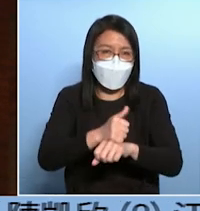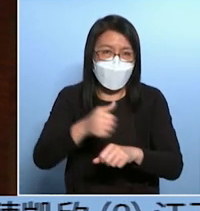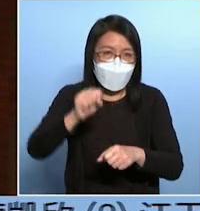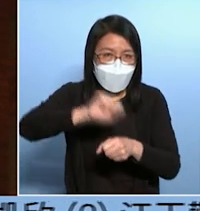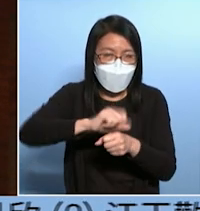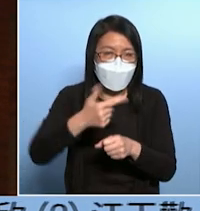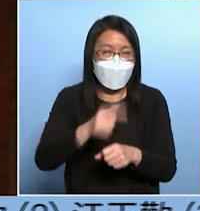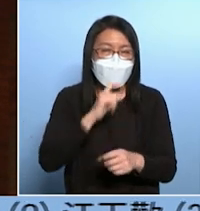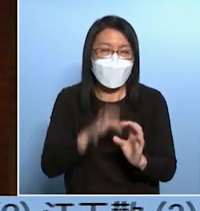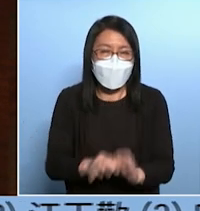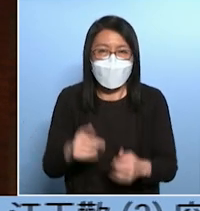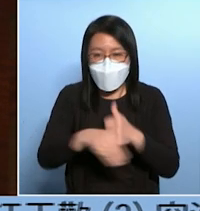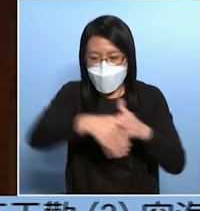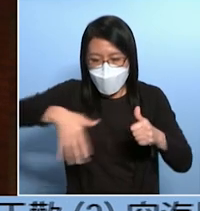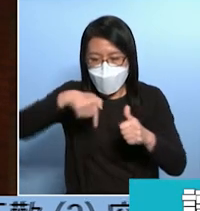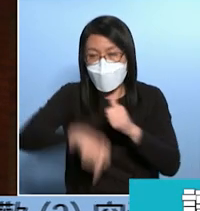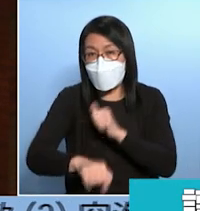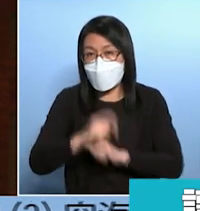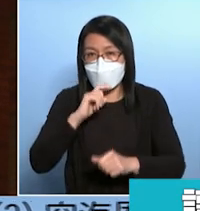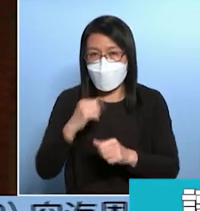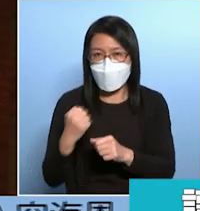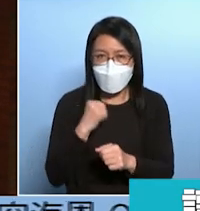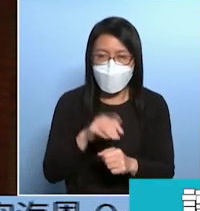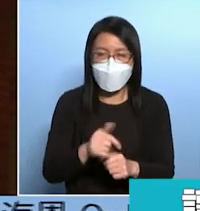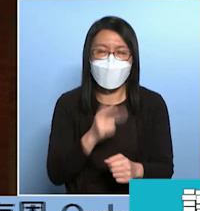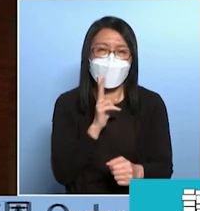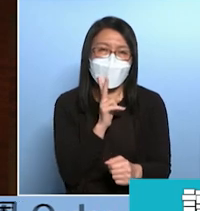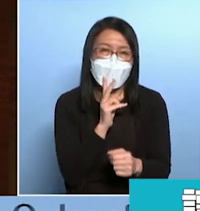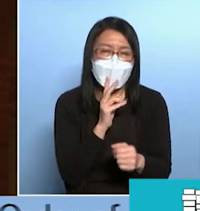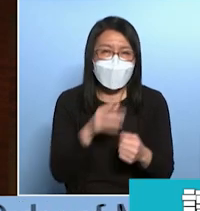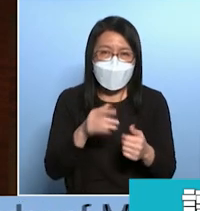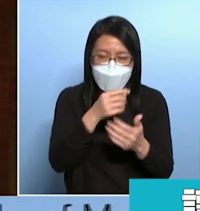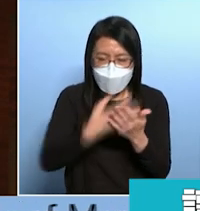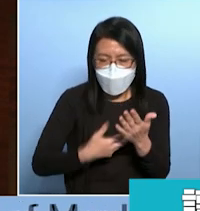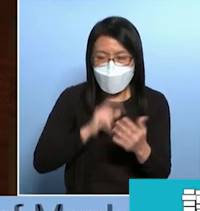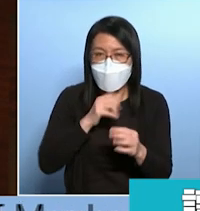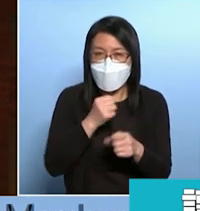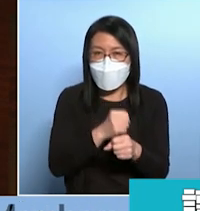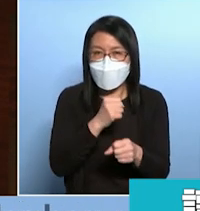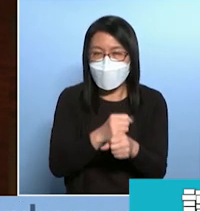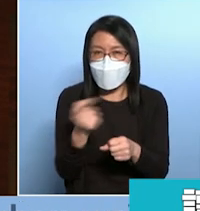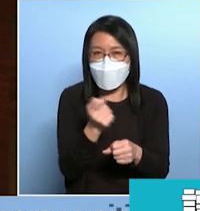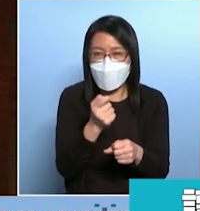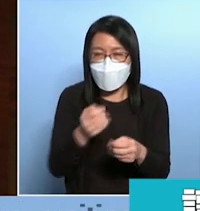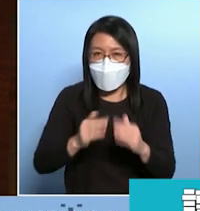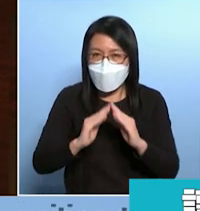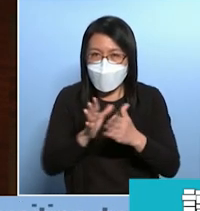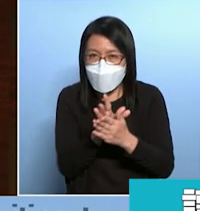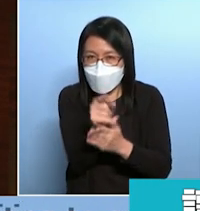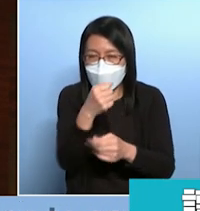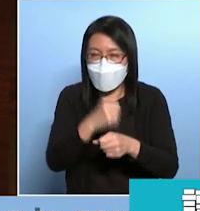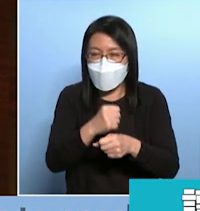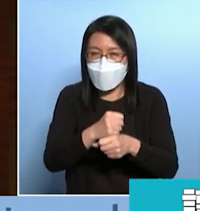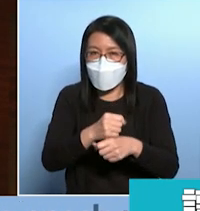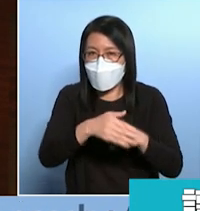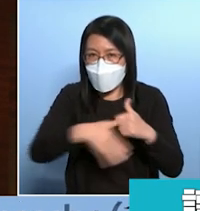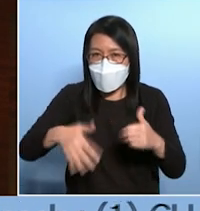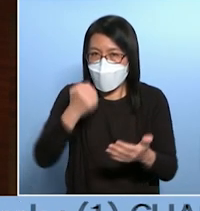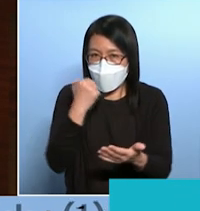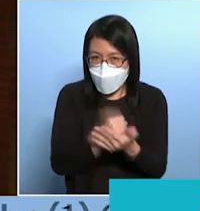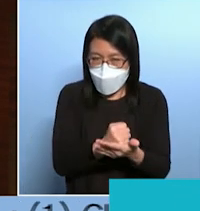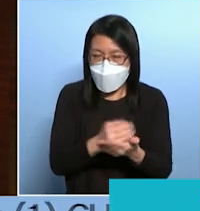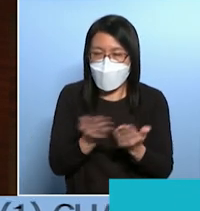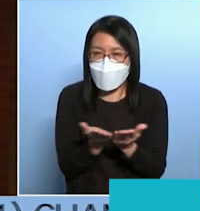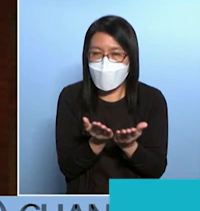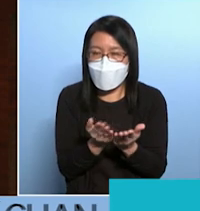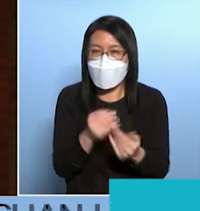現行資歷架構的成效，讓一些是具備條件的行業是盡快建立專業資歷認可的機制，